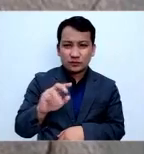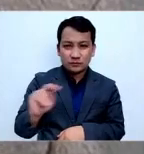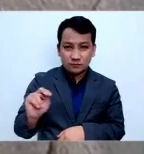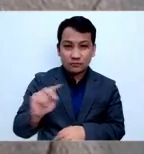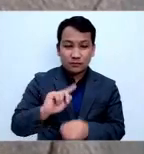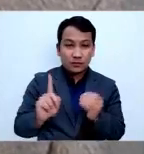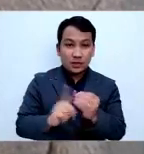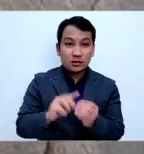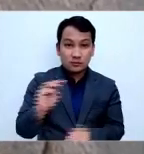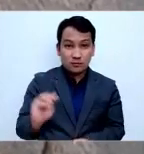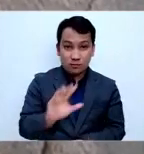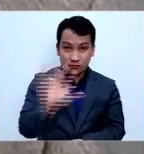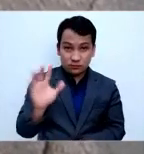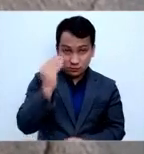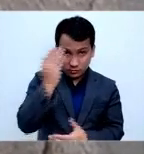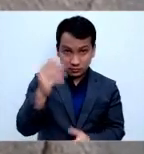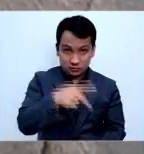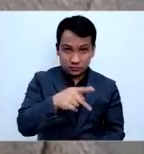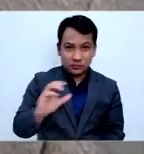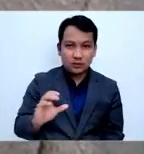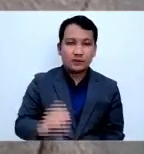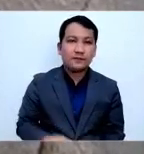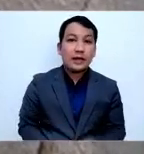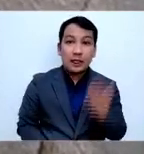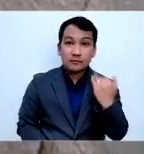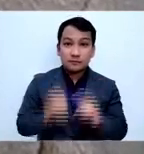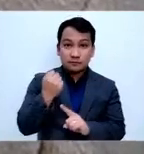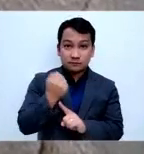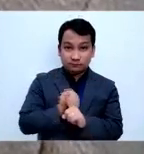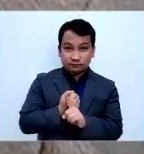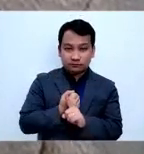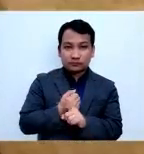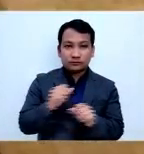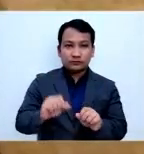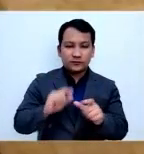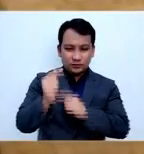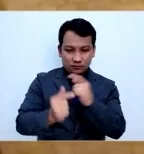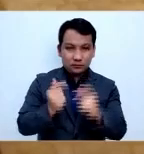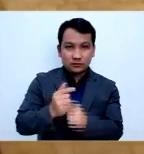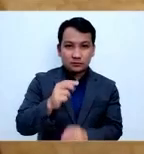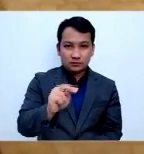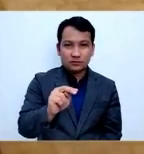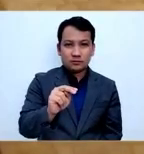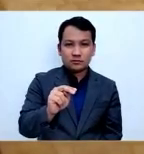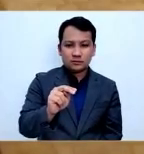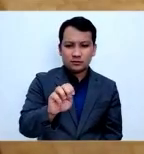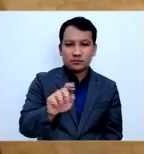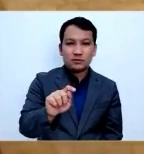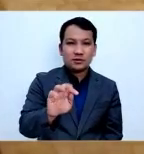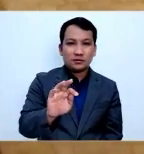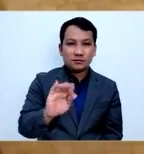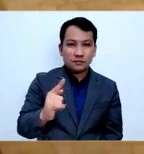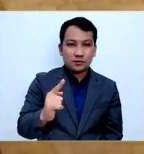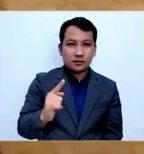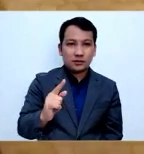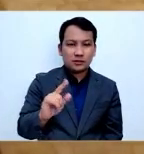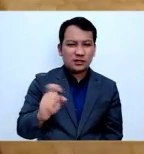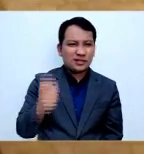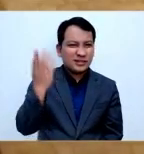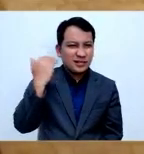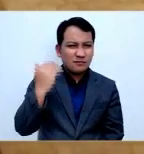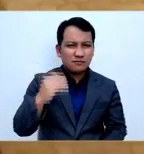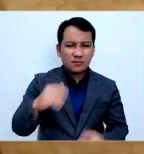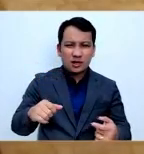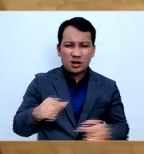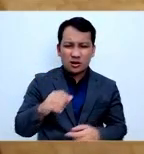Asia Arena sa Pasay. Nitong Setyembre lang nang i-launch ang global Netflix hit na One Piece na pinuntahan pa natin mismo